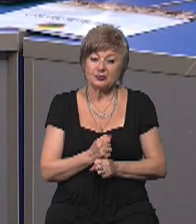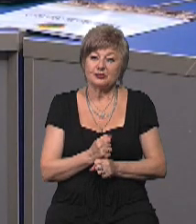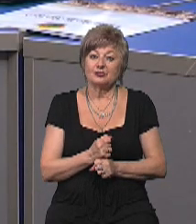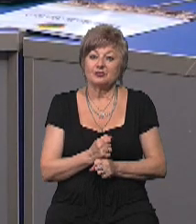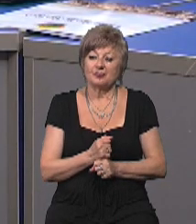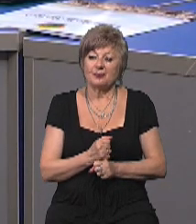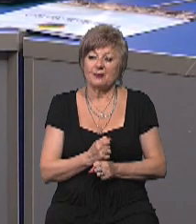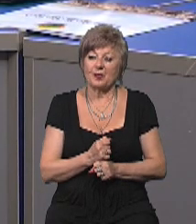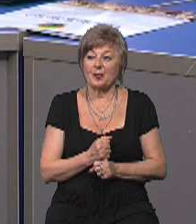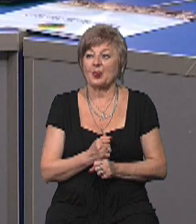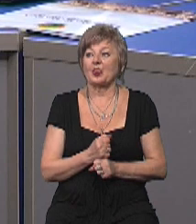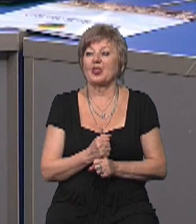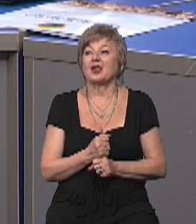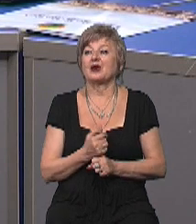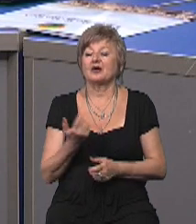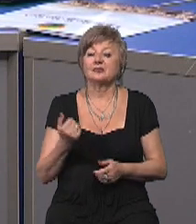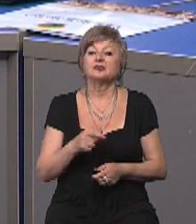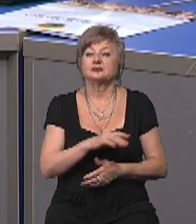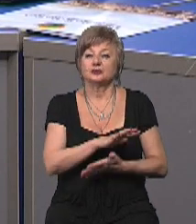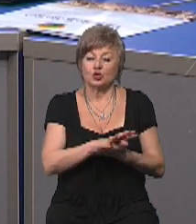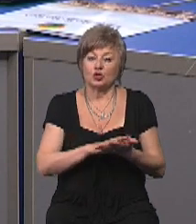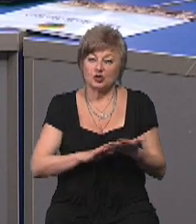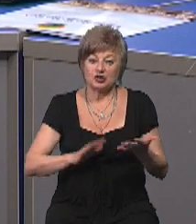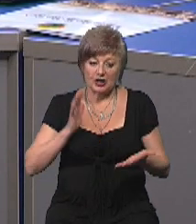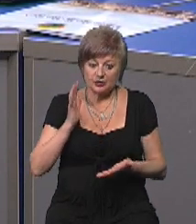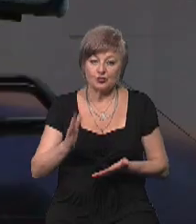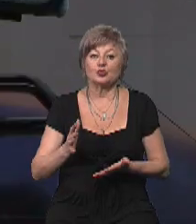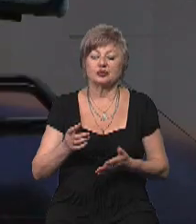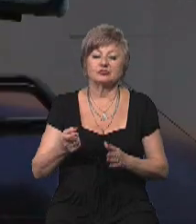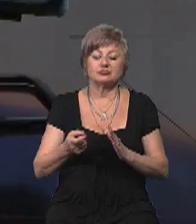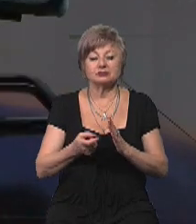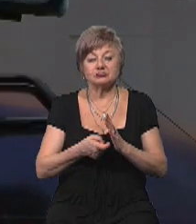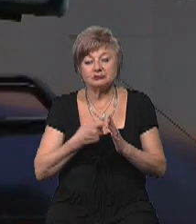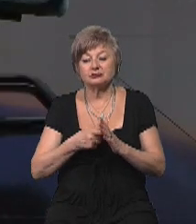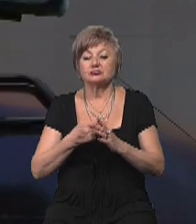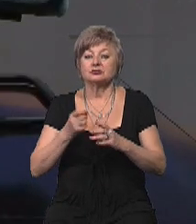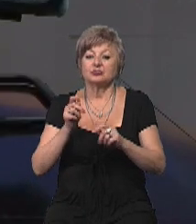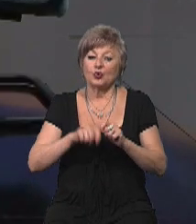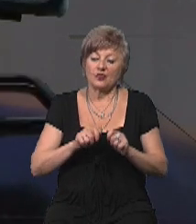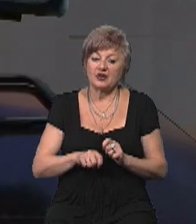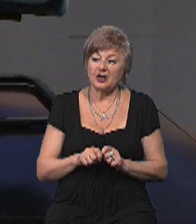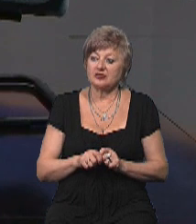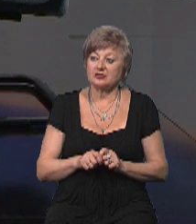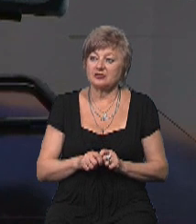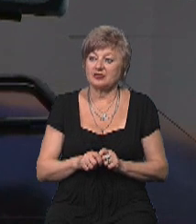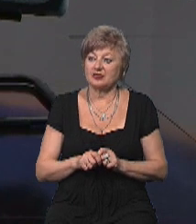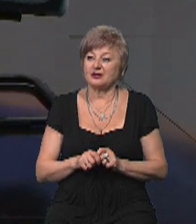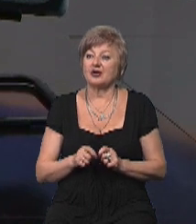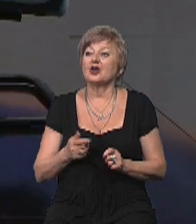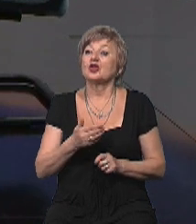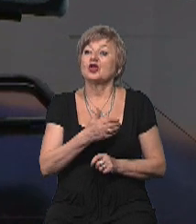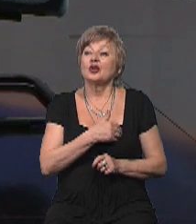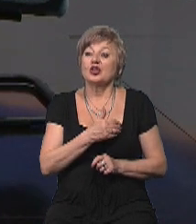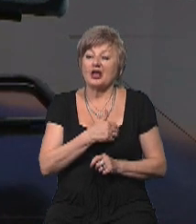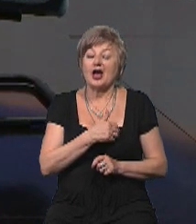тобто боротьба за морозію триватиме і надалі. От, і, ну, і по кілька дуже, слів буквально на прощання. Я